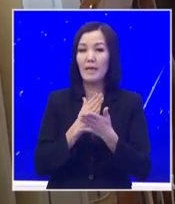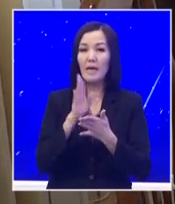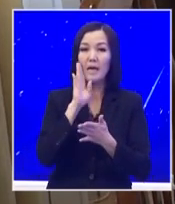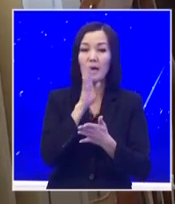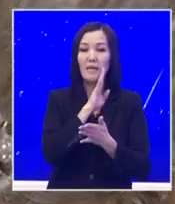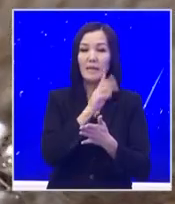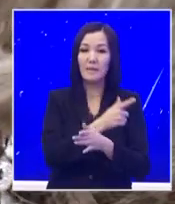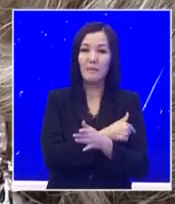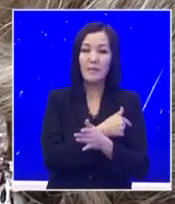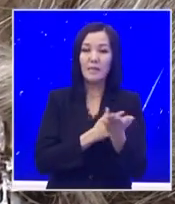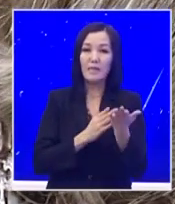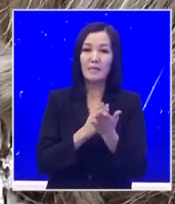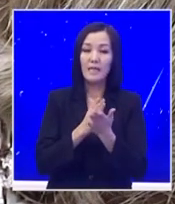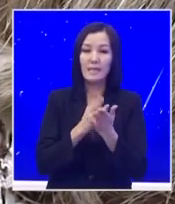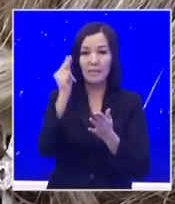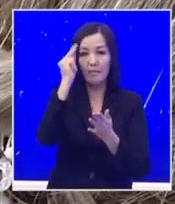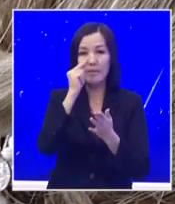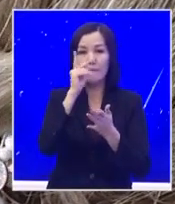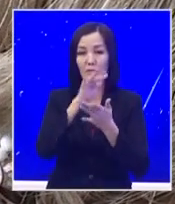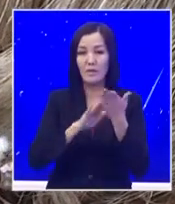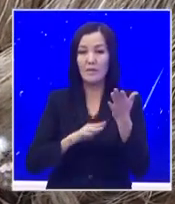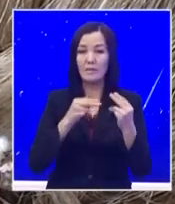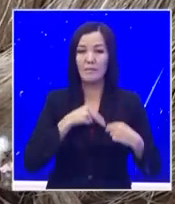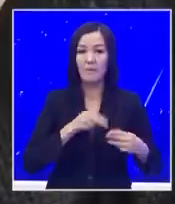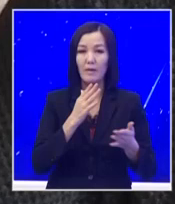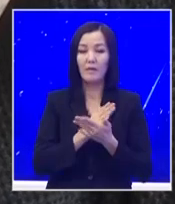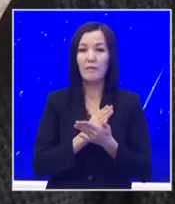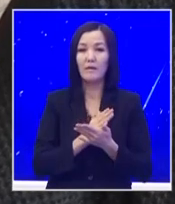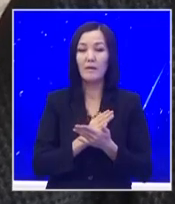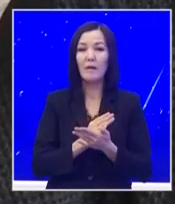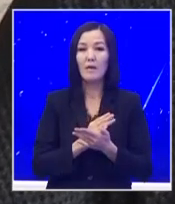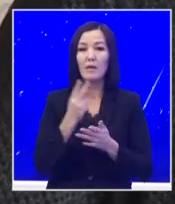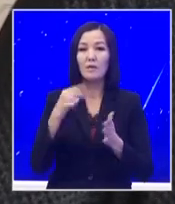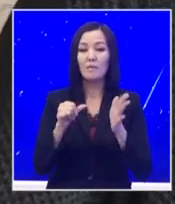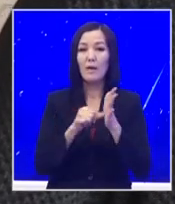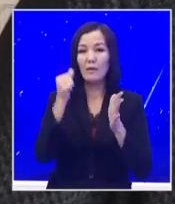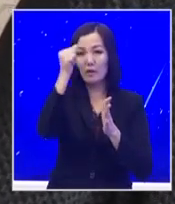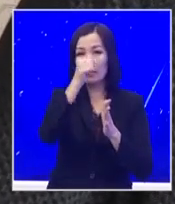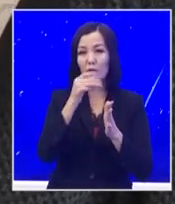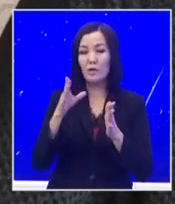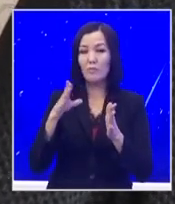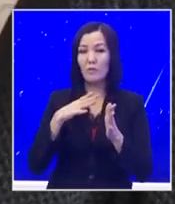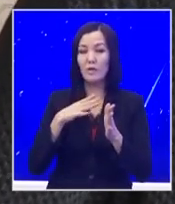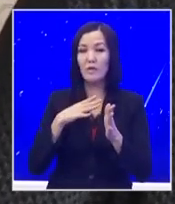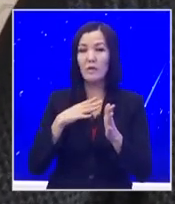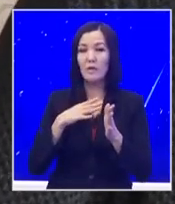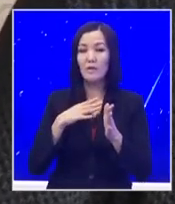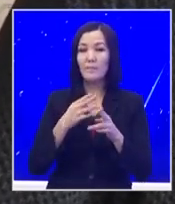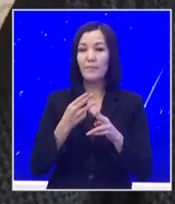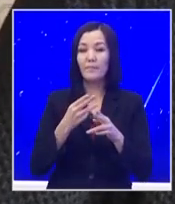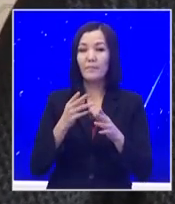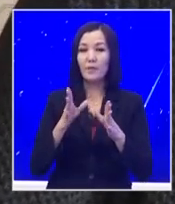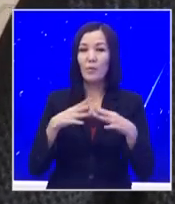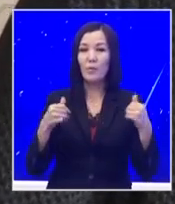қуып, медицина саласында білім алып, еңбек етіп жатыр. 26 жыл болды осы салада істеп жатқаны. Біз енді бала